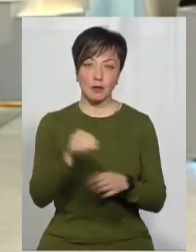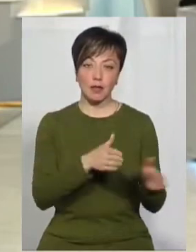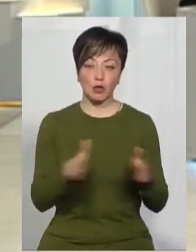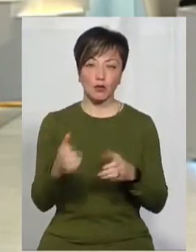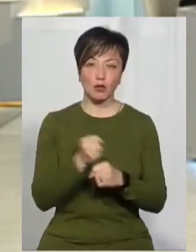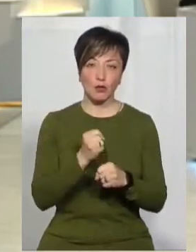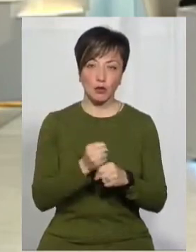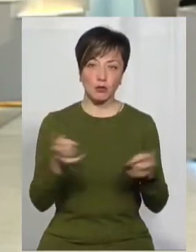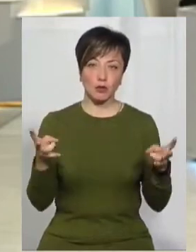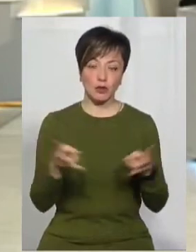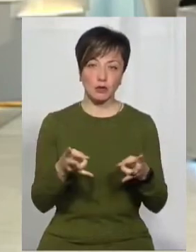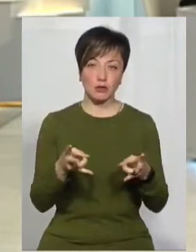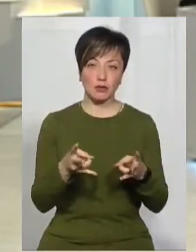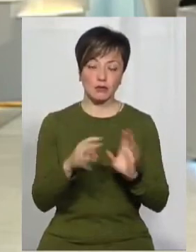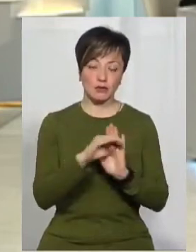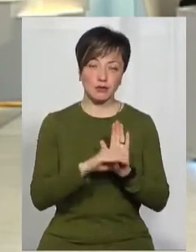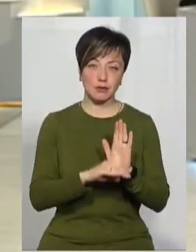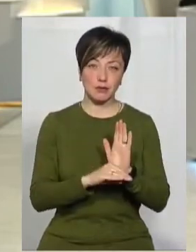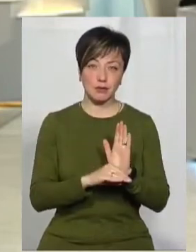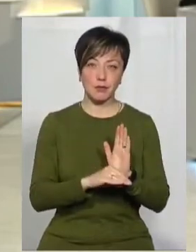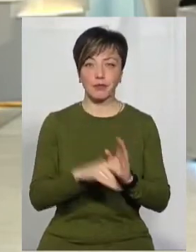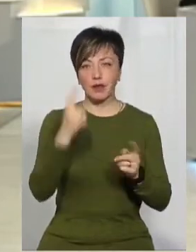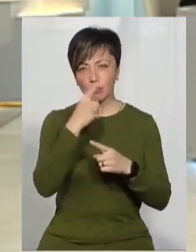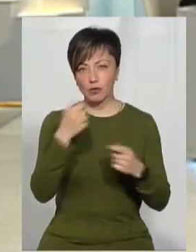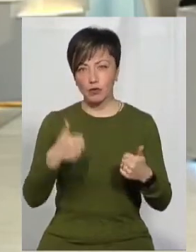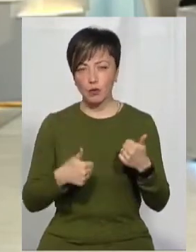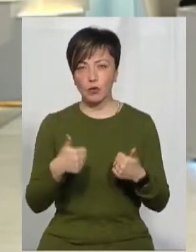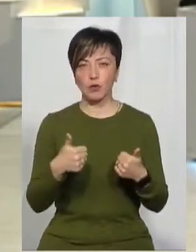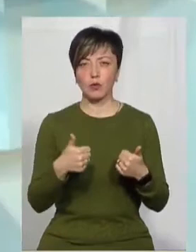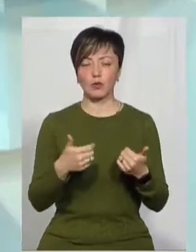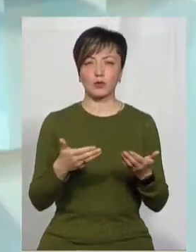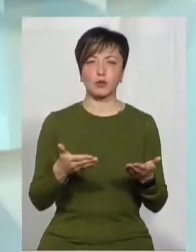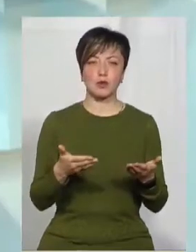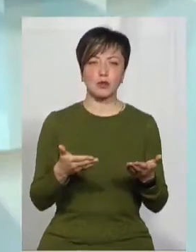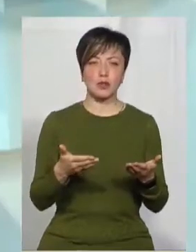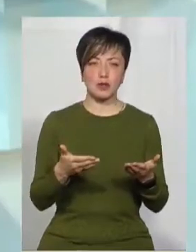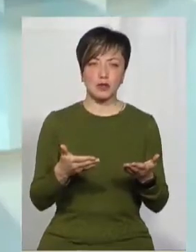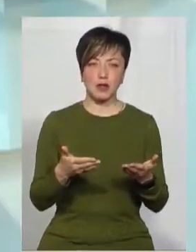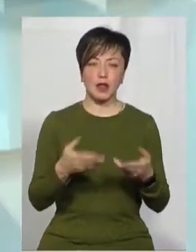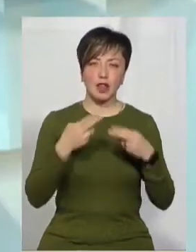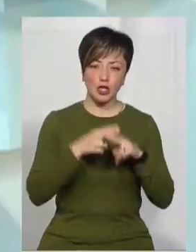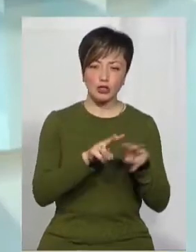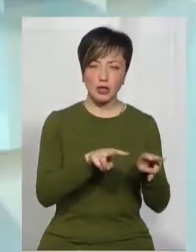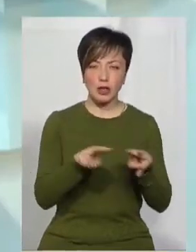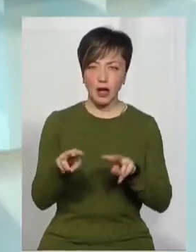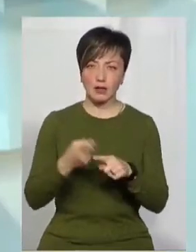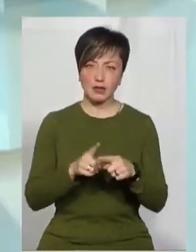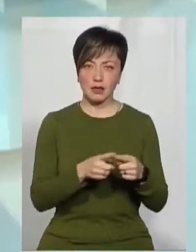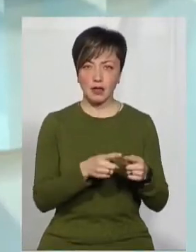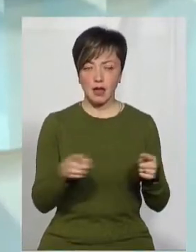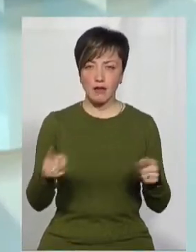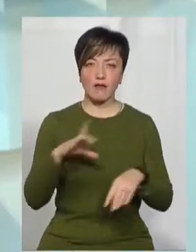підготовчі роботи, які потрібні якби, по регламенту. Якби, оголошений конкурс, тендер на незалежний технічний нагляд якби за цією